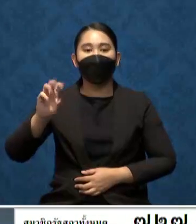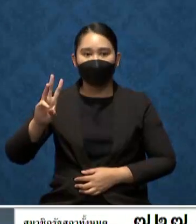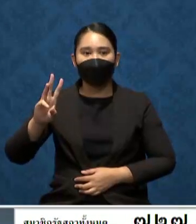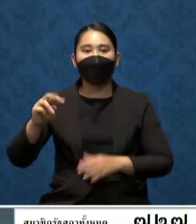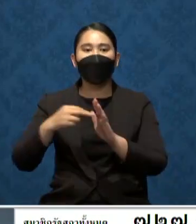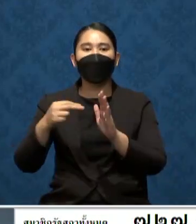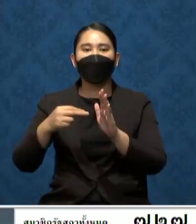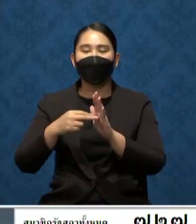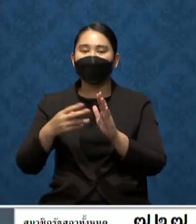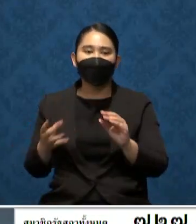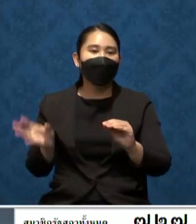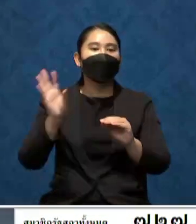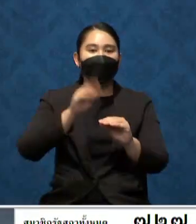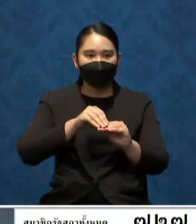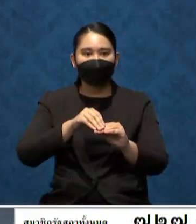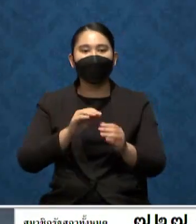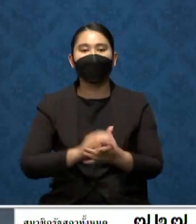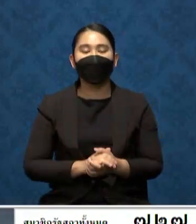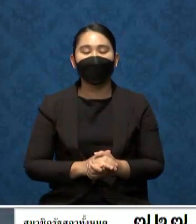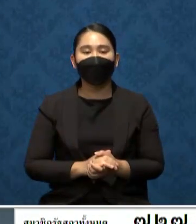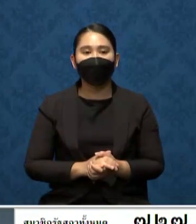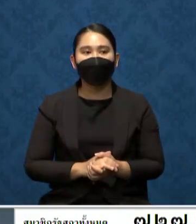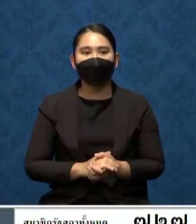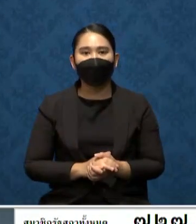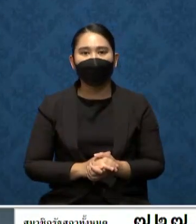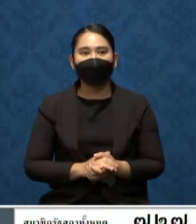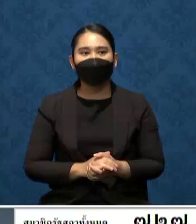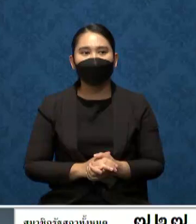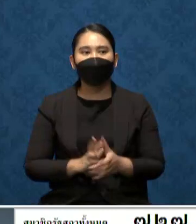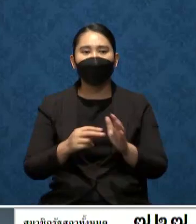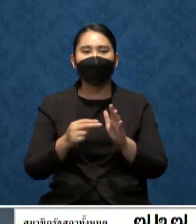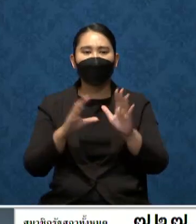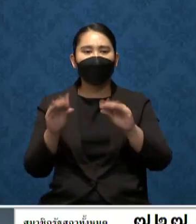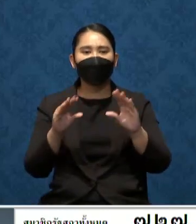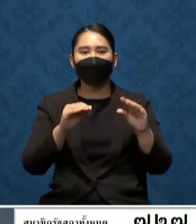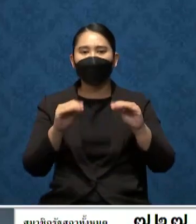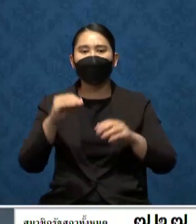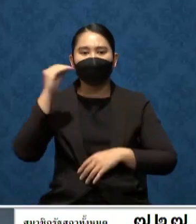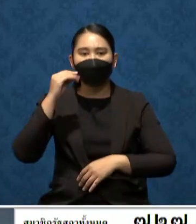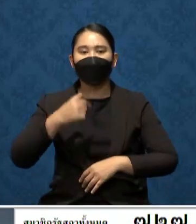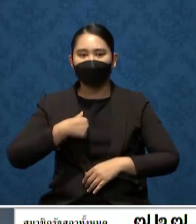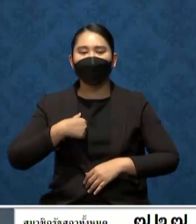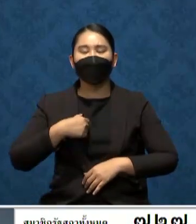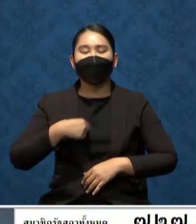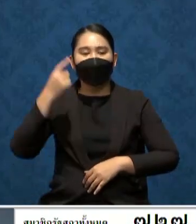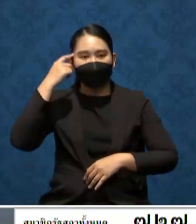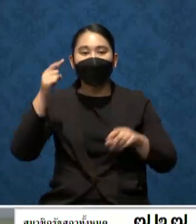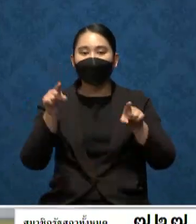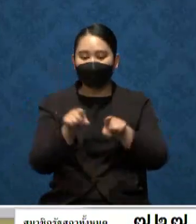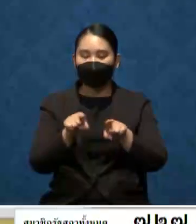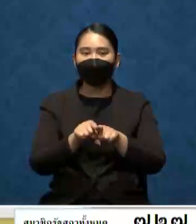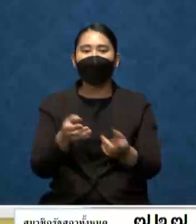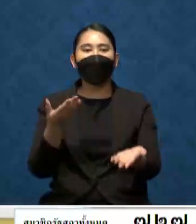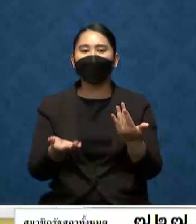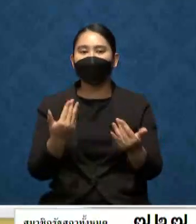ประทับเท่านั้นเองนะครับแล้วก็ที่พูดกันเยอะก็ผมก็เห็นด้วยอย่างมากที่บอกว่าอย่างไรก็ตาม